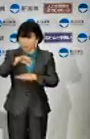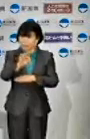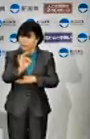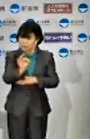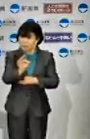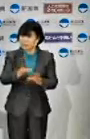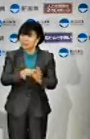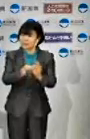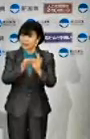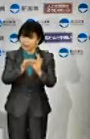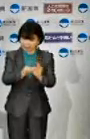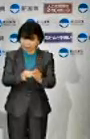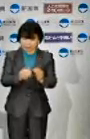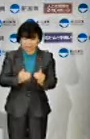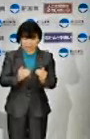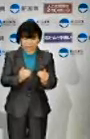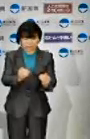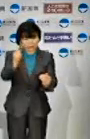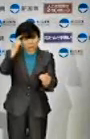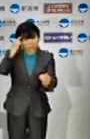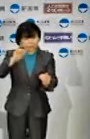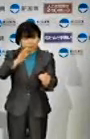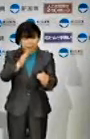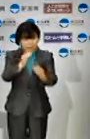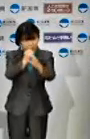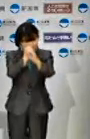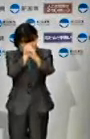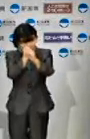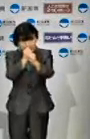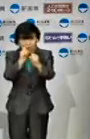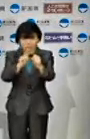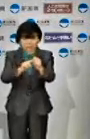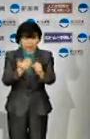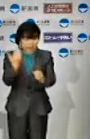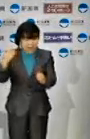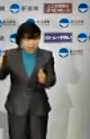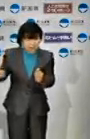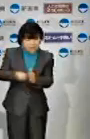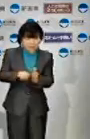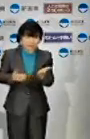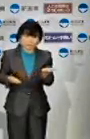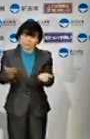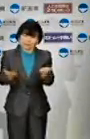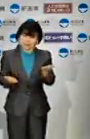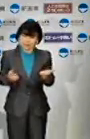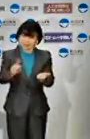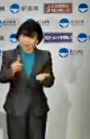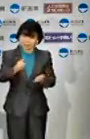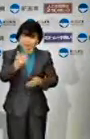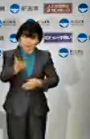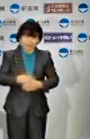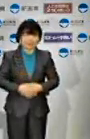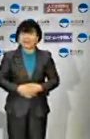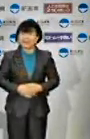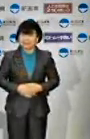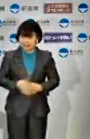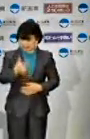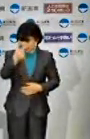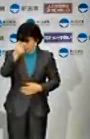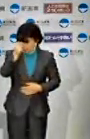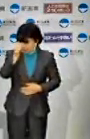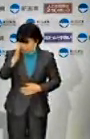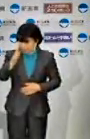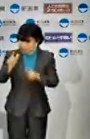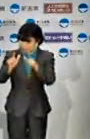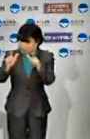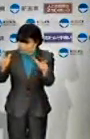今進んでいる状況ではあると思うんですが、見通しとしてこれまでと比べてといったところなど少しお話をさせてもらいます。 まずごめんなさい、